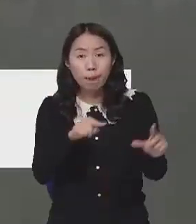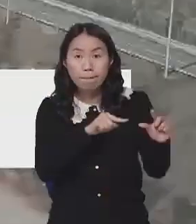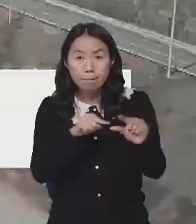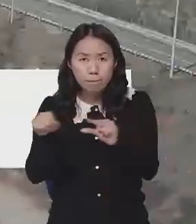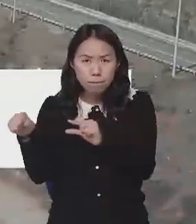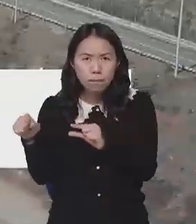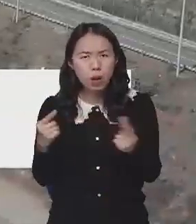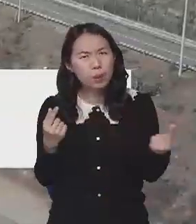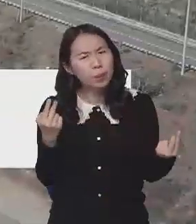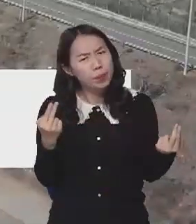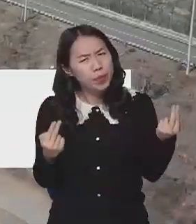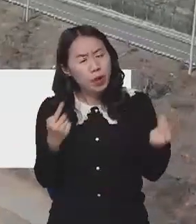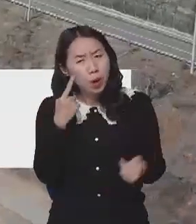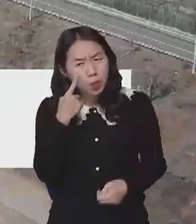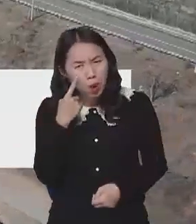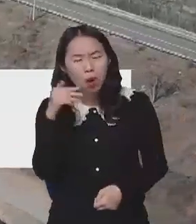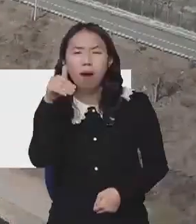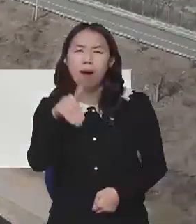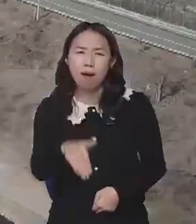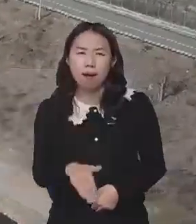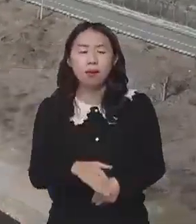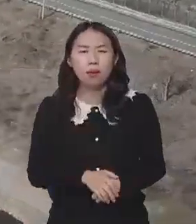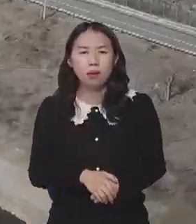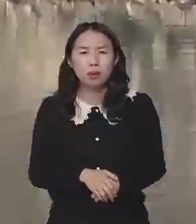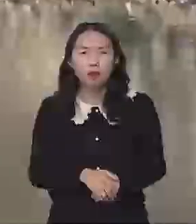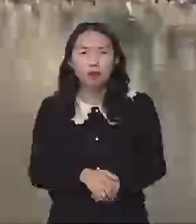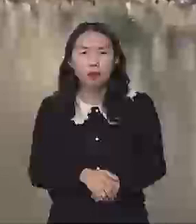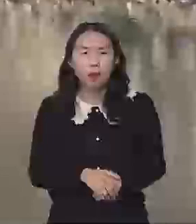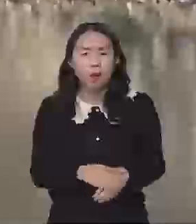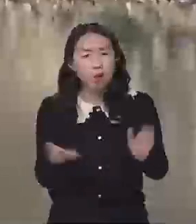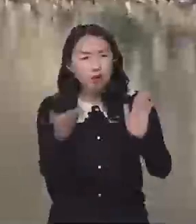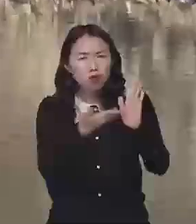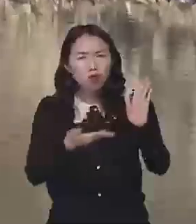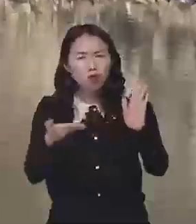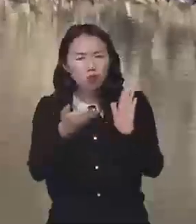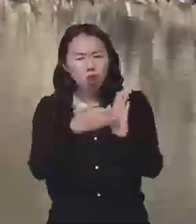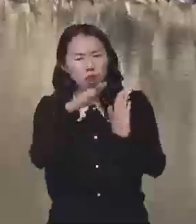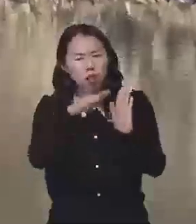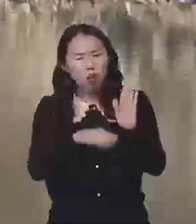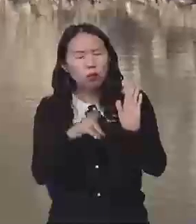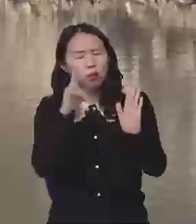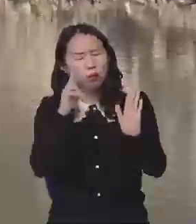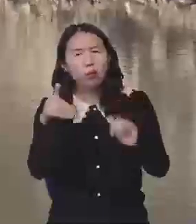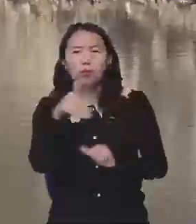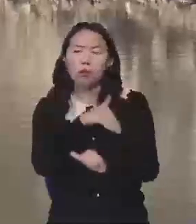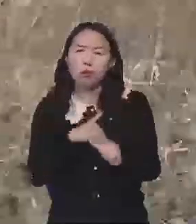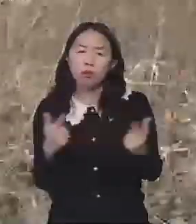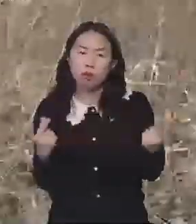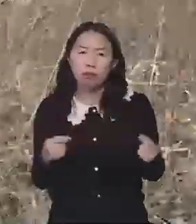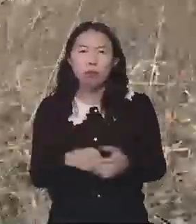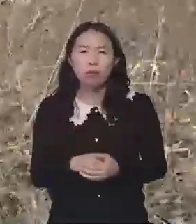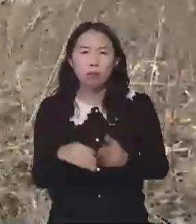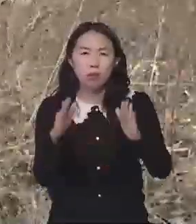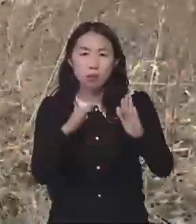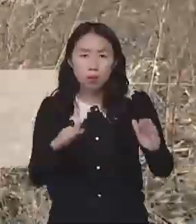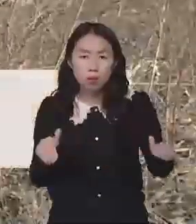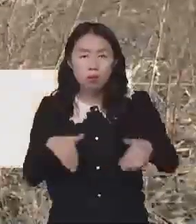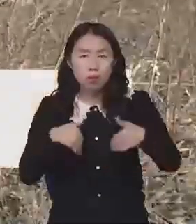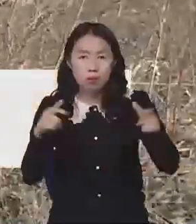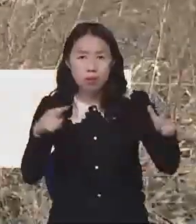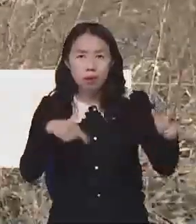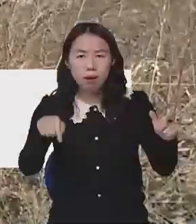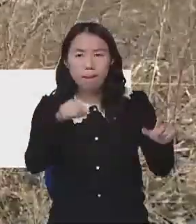저수지 저수율과 비교해도 하락했습니다 상당수의 저수지가 심각 단계에 도달했습니다 농업용